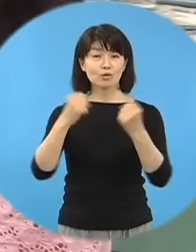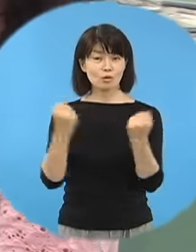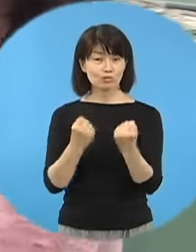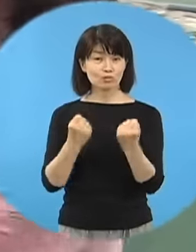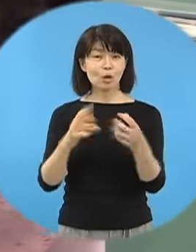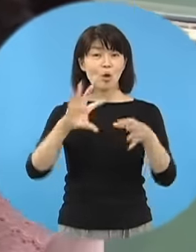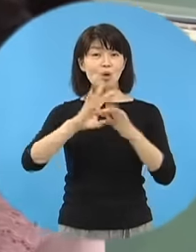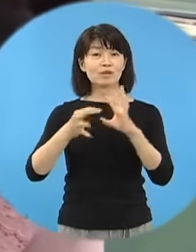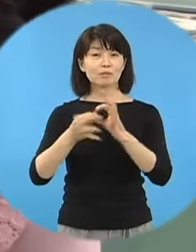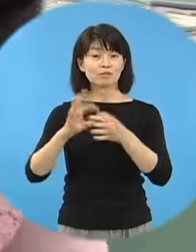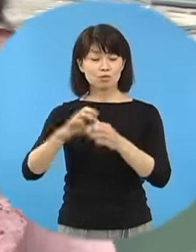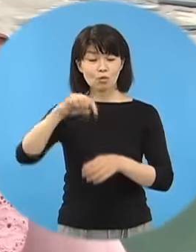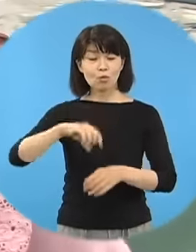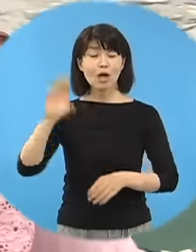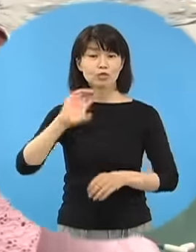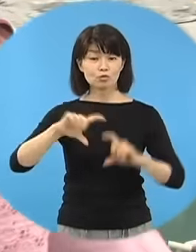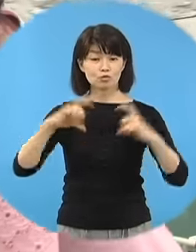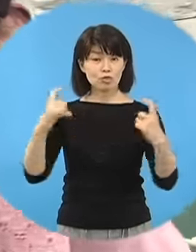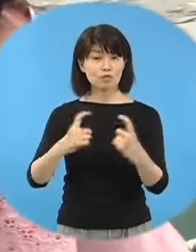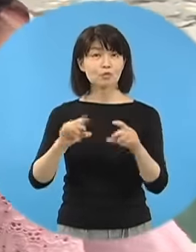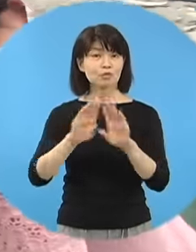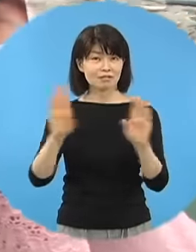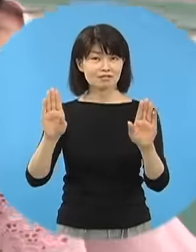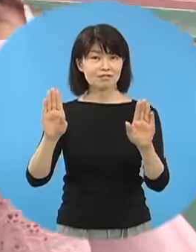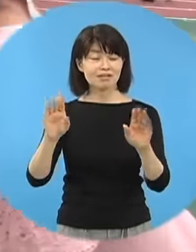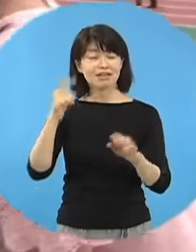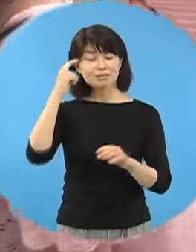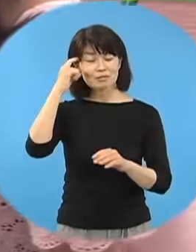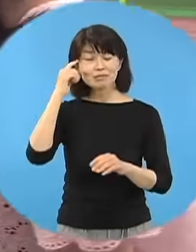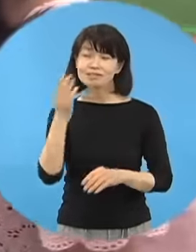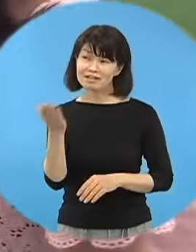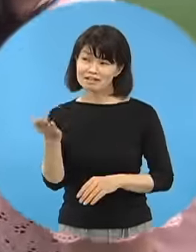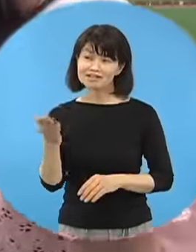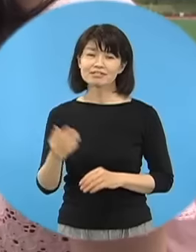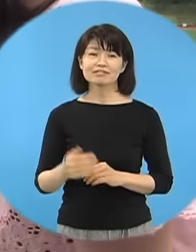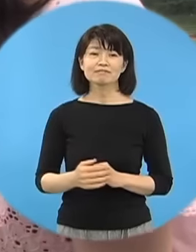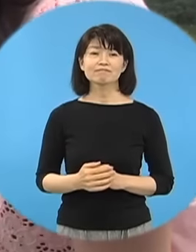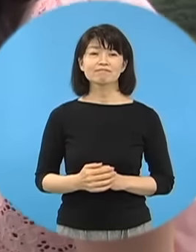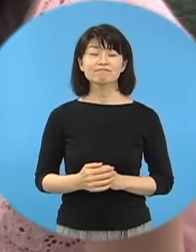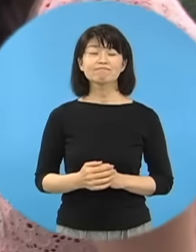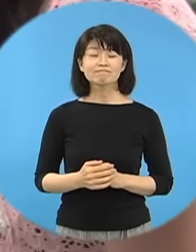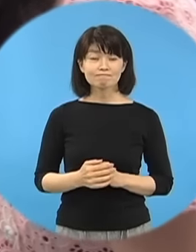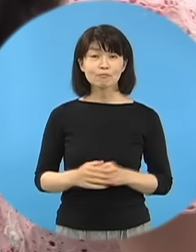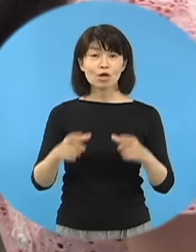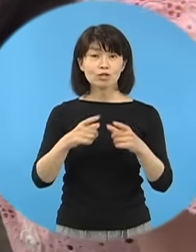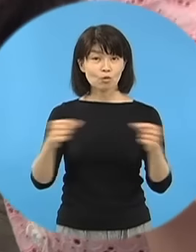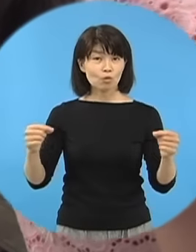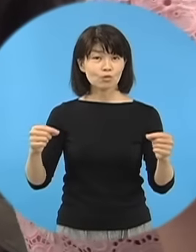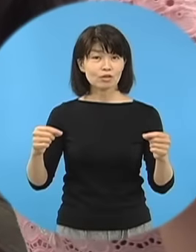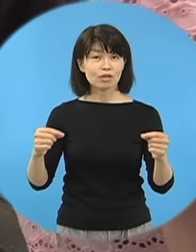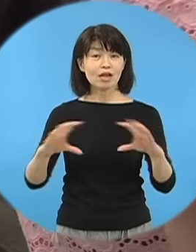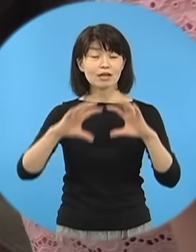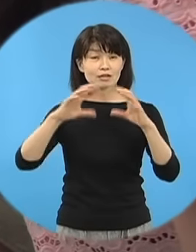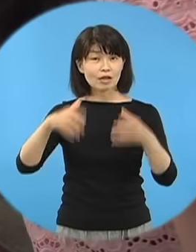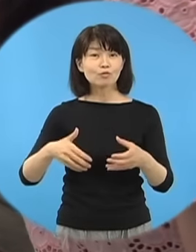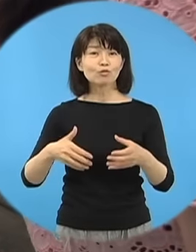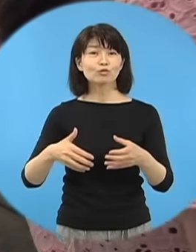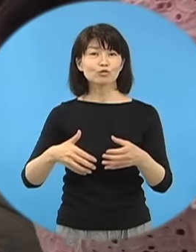オリンピックがここれますがどのように感じますかと日本で